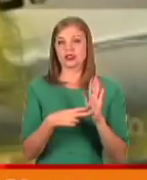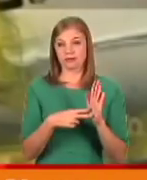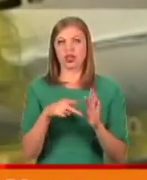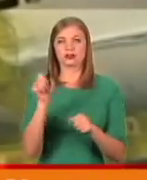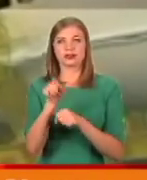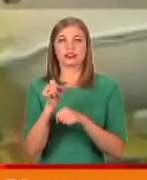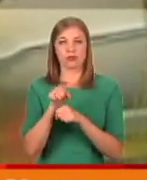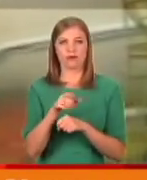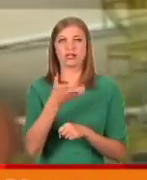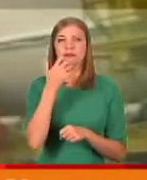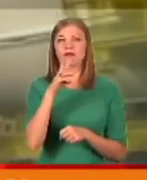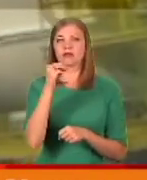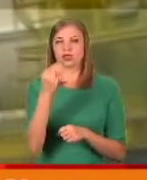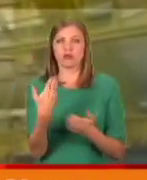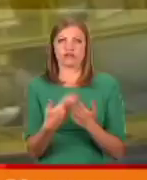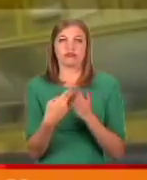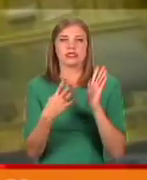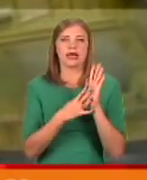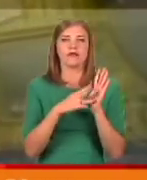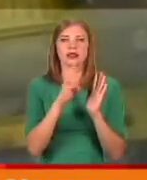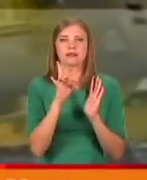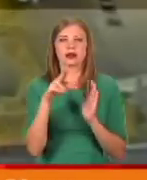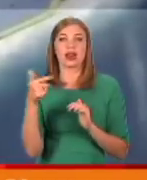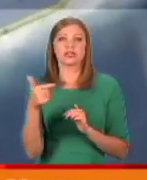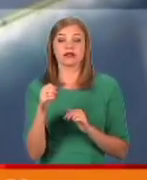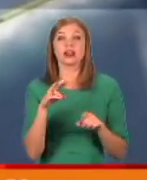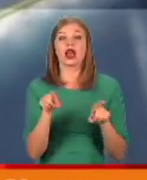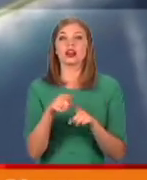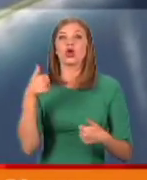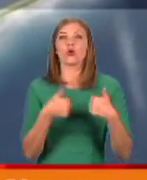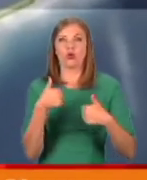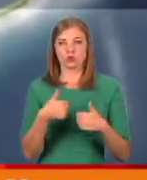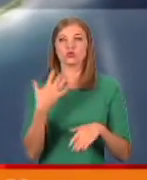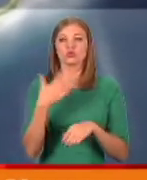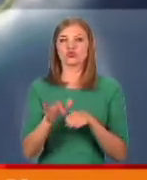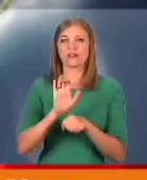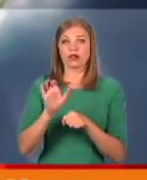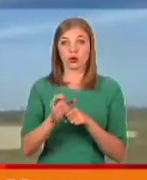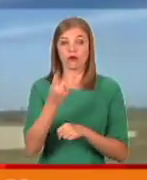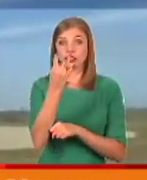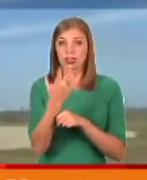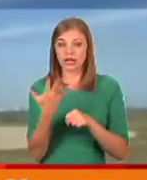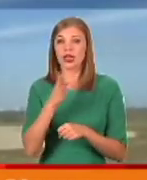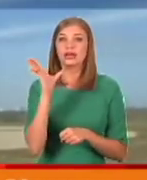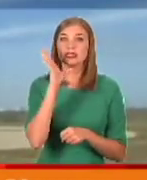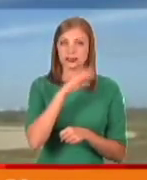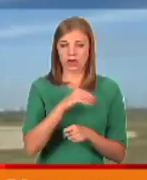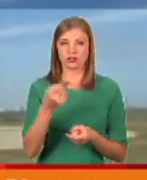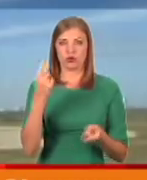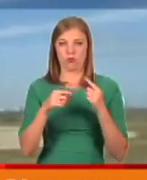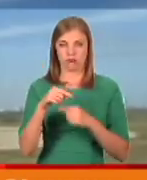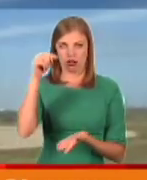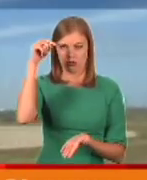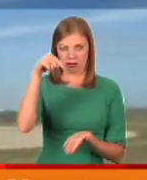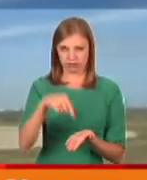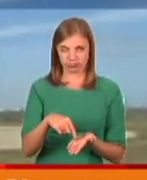портфель замовлень «Південмашу» близько 9 мільярдів гривень. Утім, конкуренти вже виготовляють ракети, що здатні повертатися на